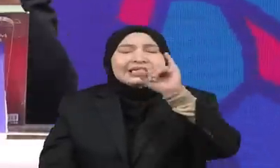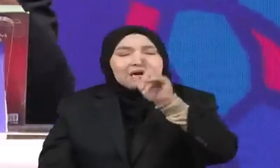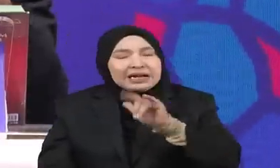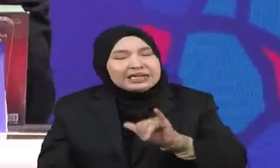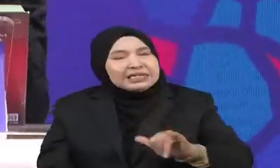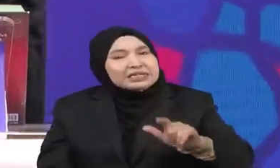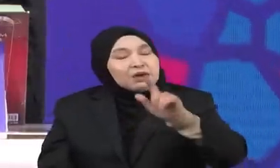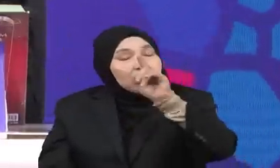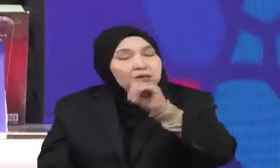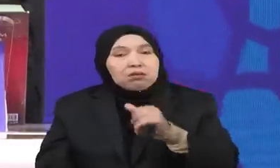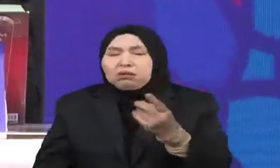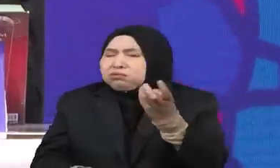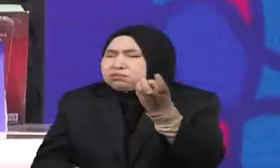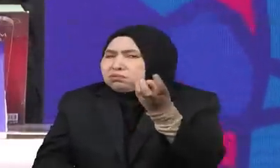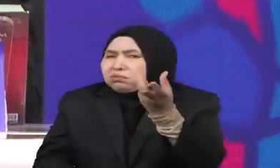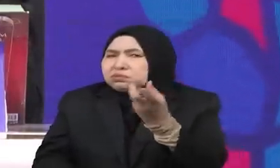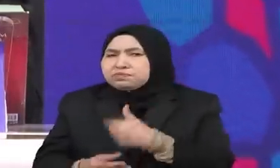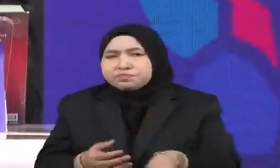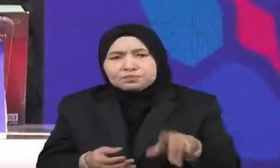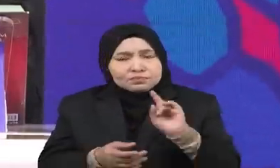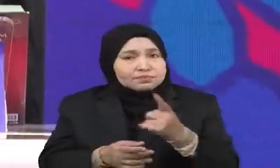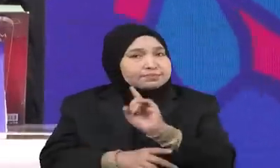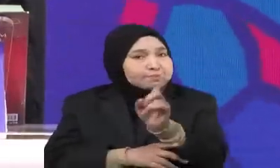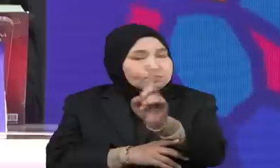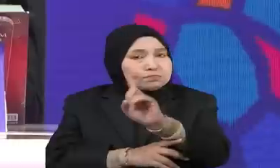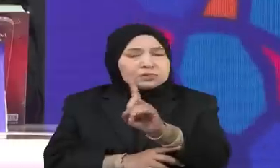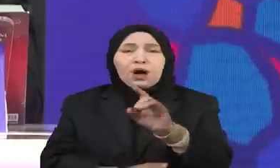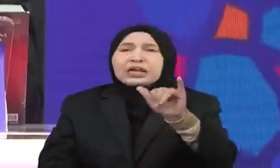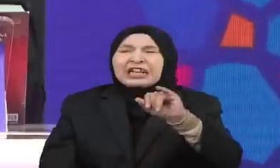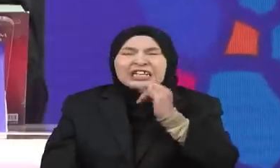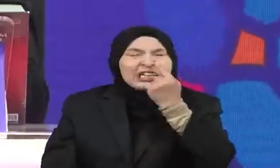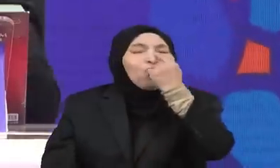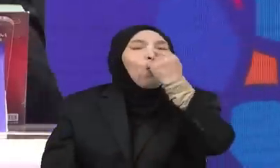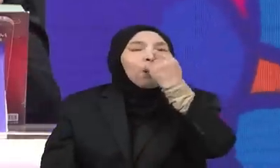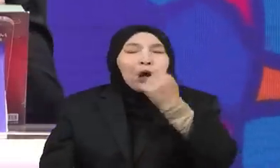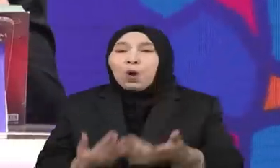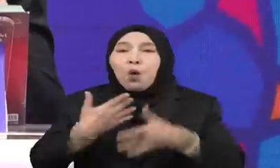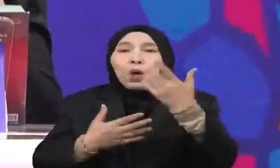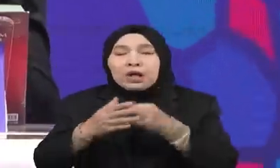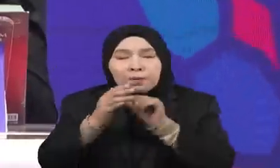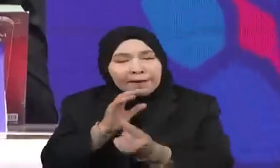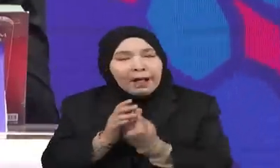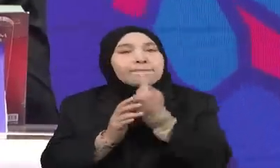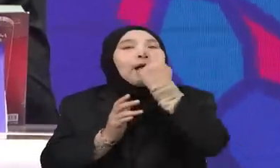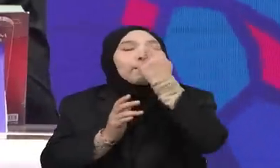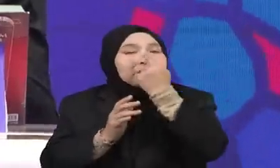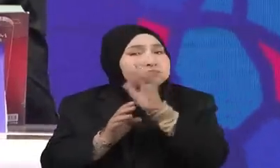walaupun sekejap saja itu jangan ada masuk hidung awal lagi